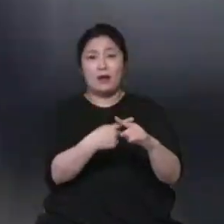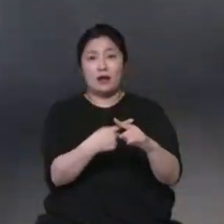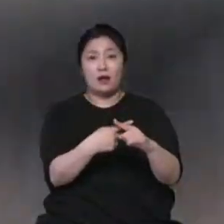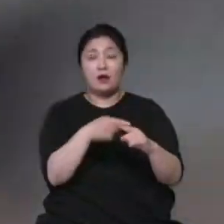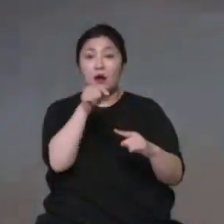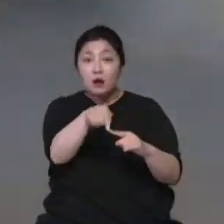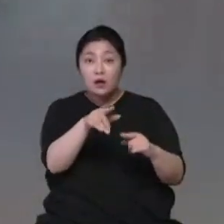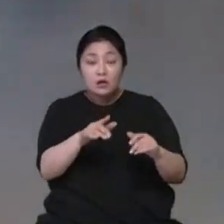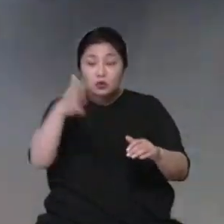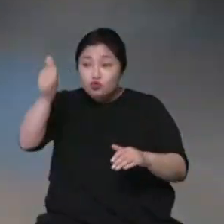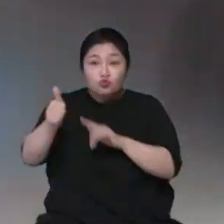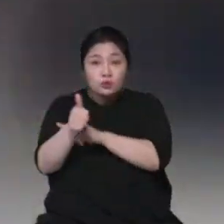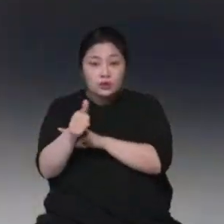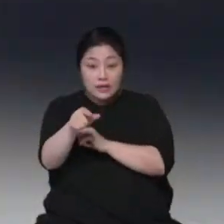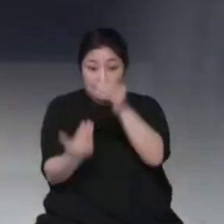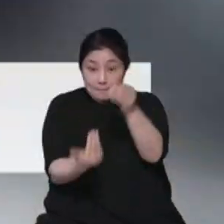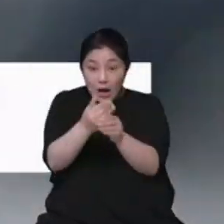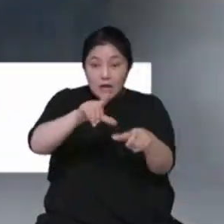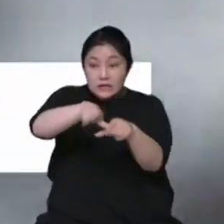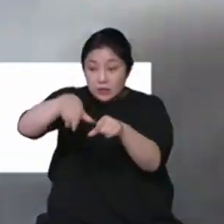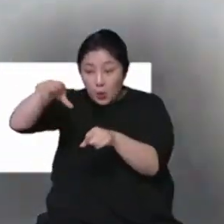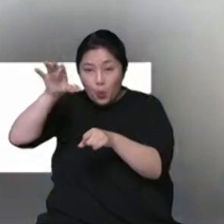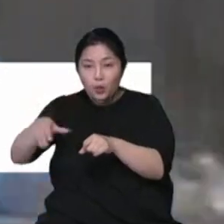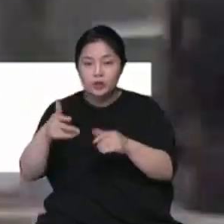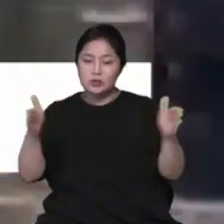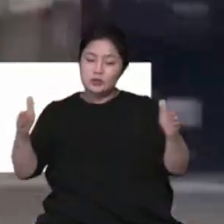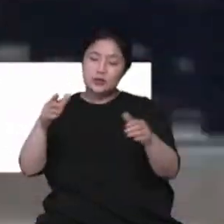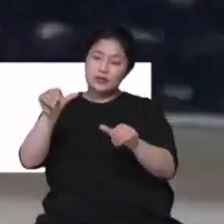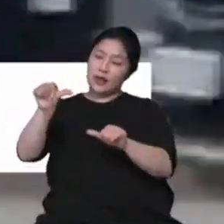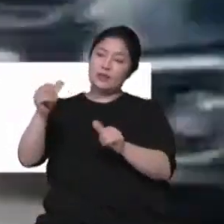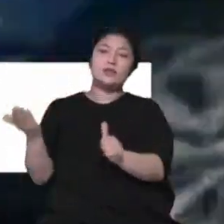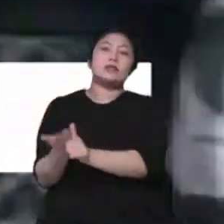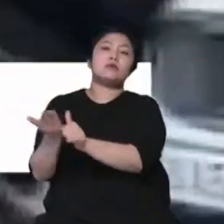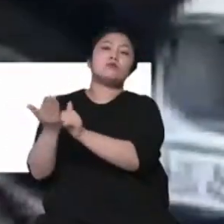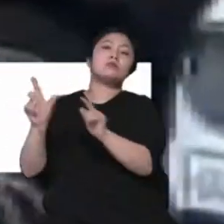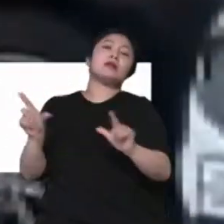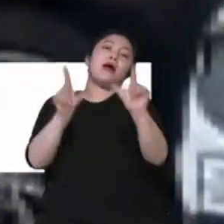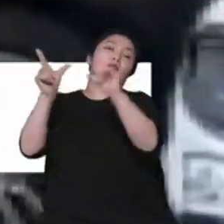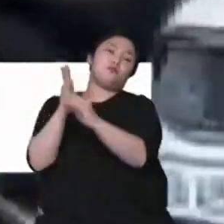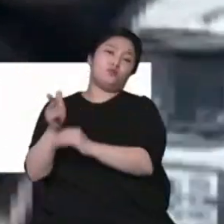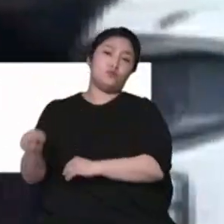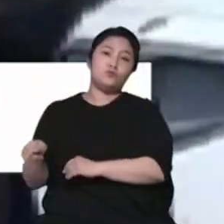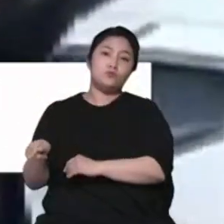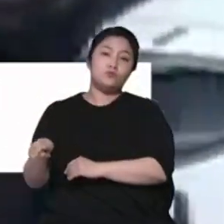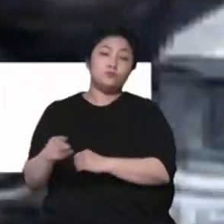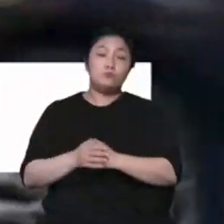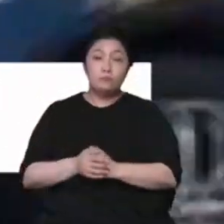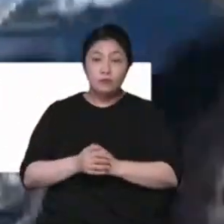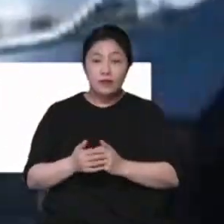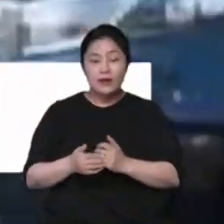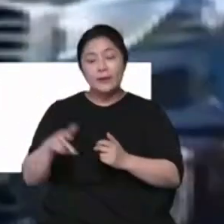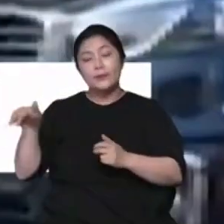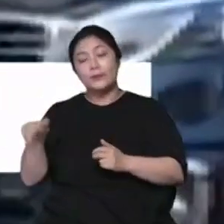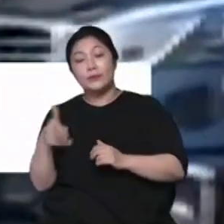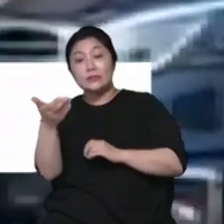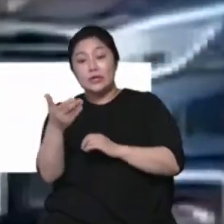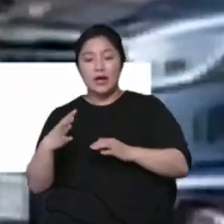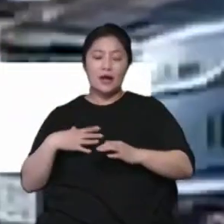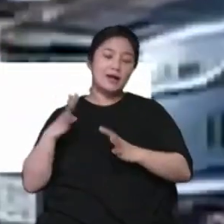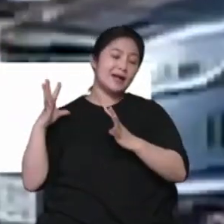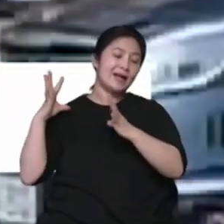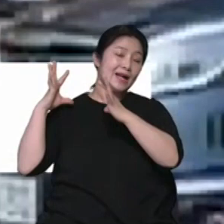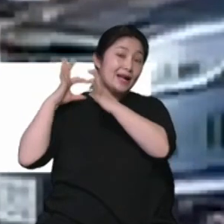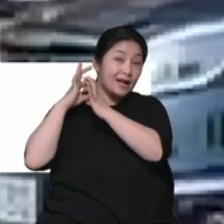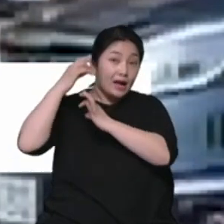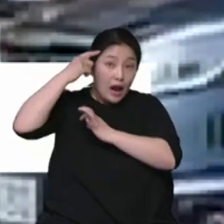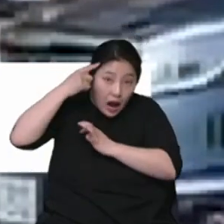같은 가해견들의 주인은 사고 현장 인근에서 중형견 5마리를 키우고 있었습니다. 산책 시작 전 목줄을